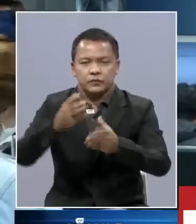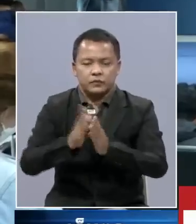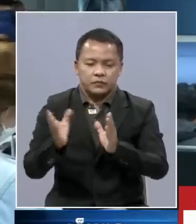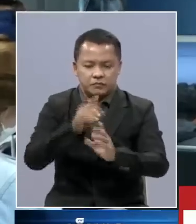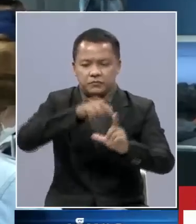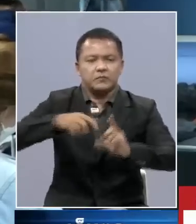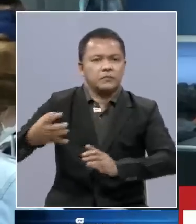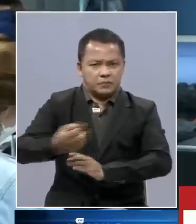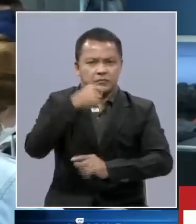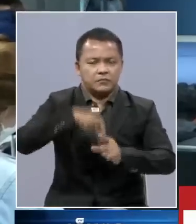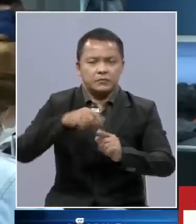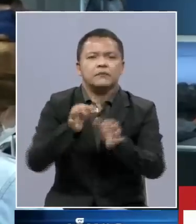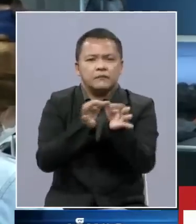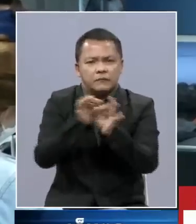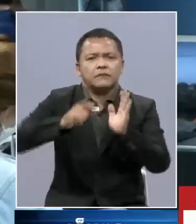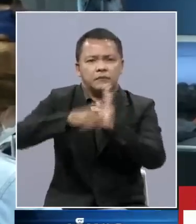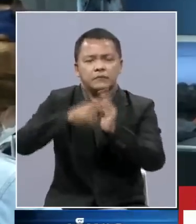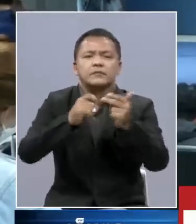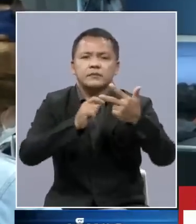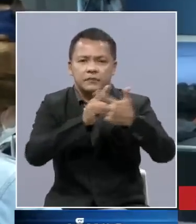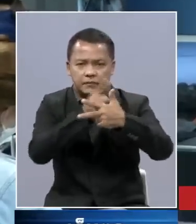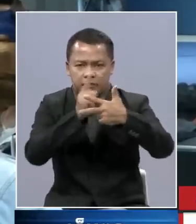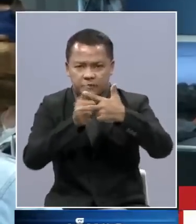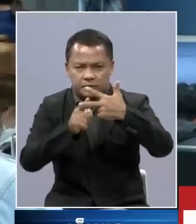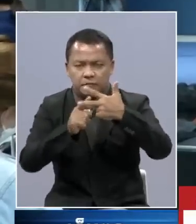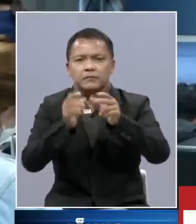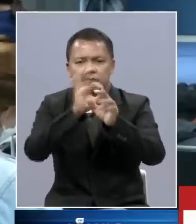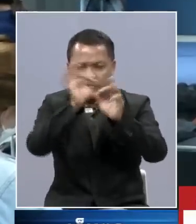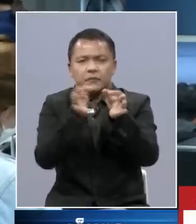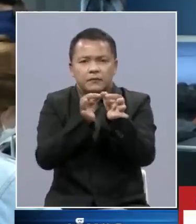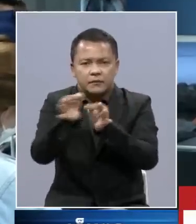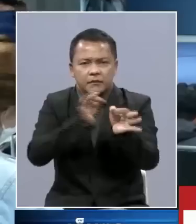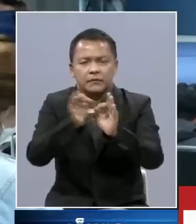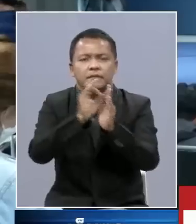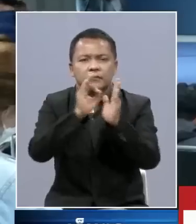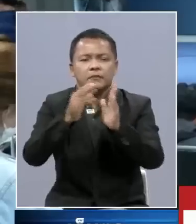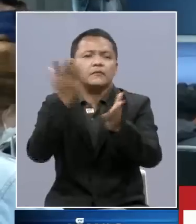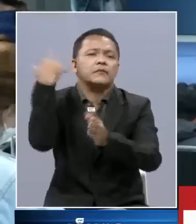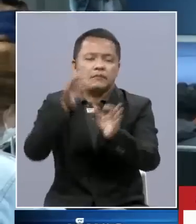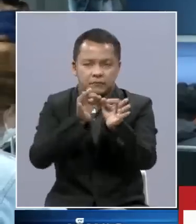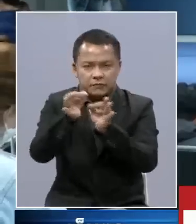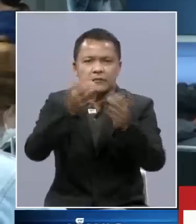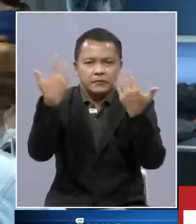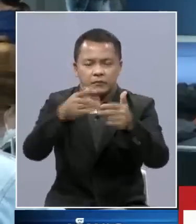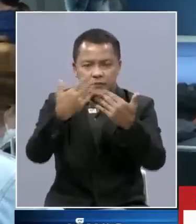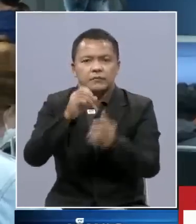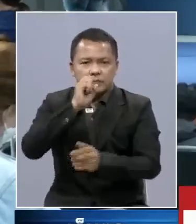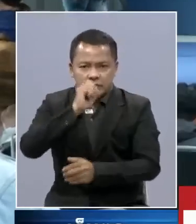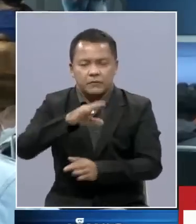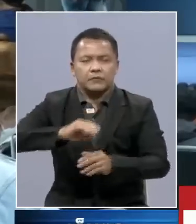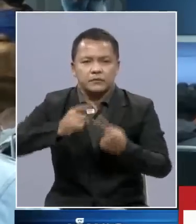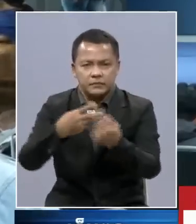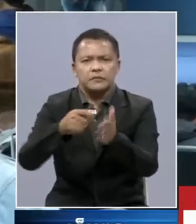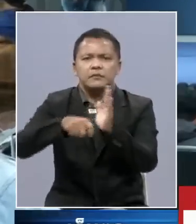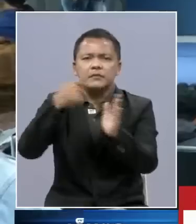ของพรรคก้าวไกลโดยอธิบายเหตุผล3เหตุผลด้วยกันที่ได้มีการโพสต์ชี้แจงผ่านทาง Facebook ไปเมื่อวานนี้นะคะวันนี้ก็ออกมาย้ำอีกครั้งนึงว่าเห